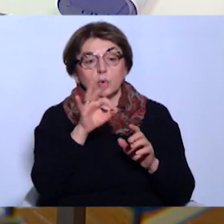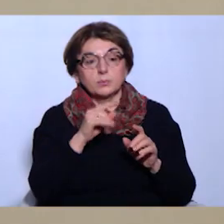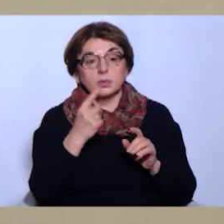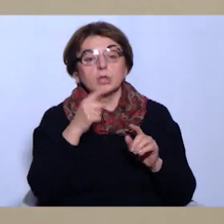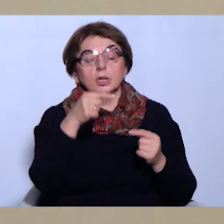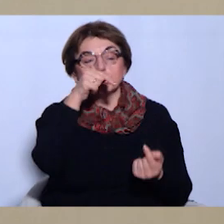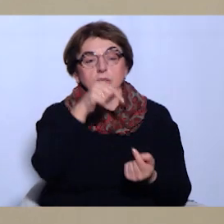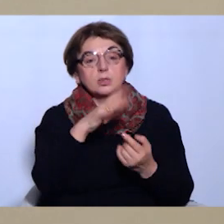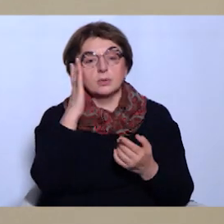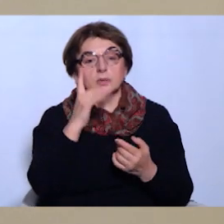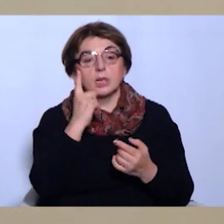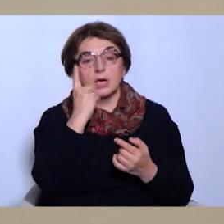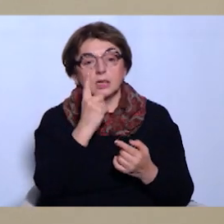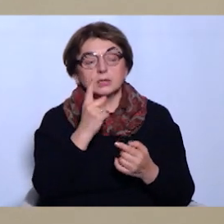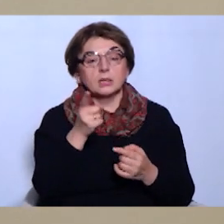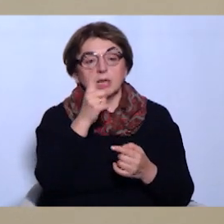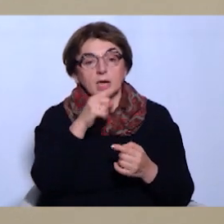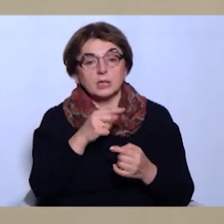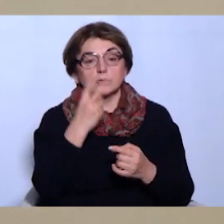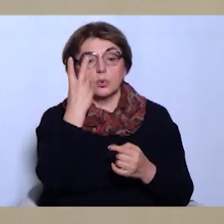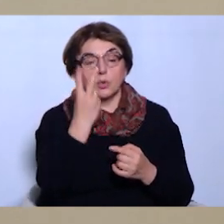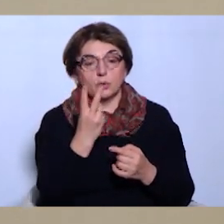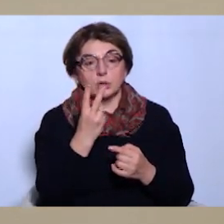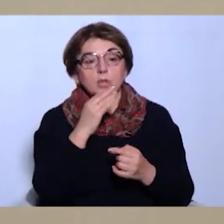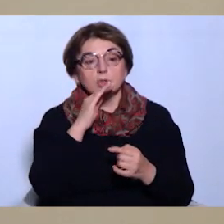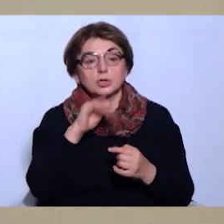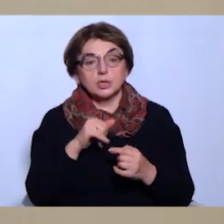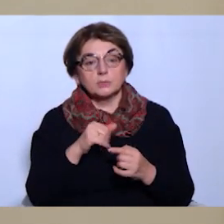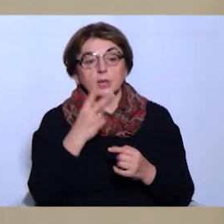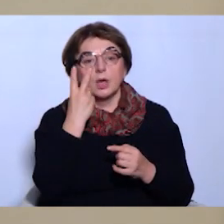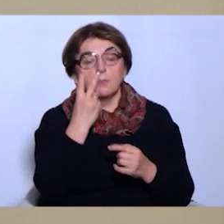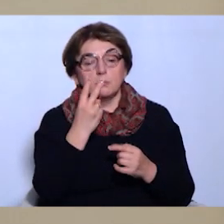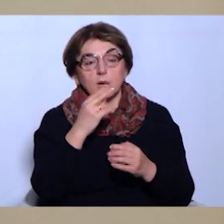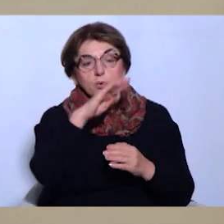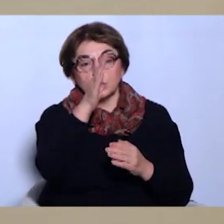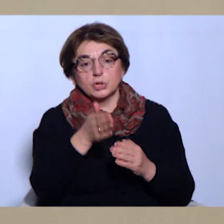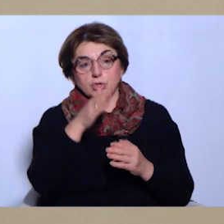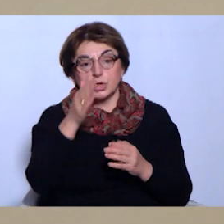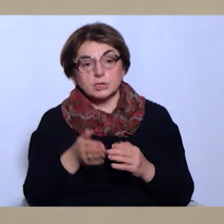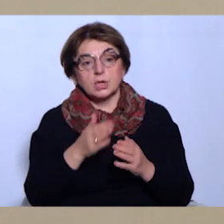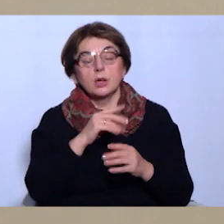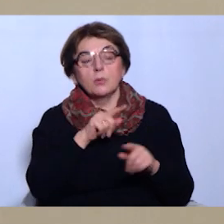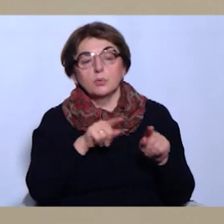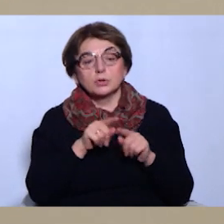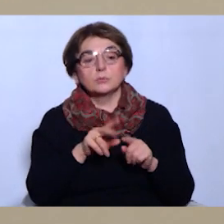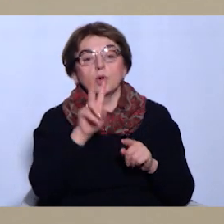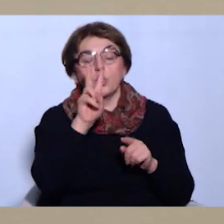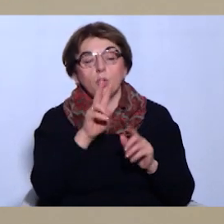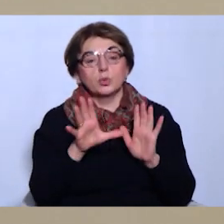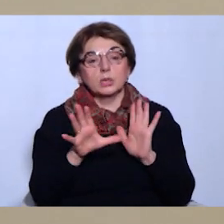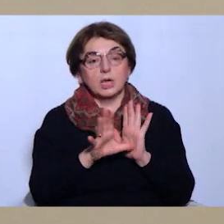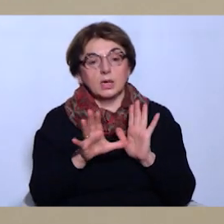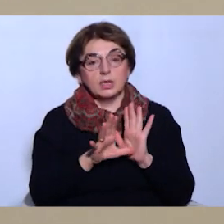შესაბამისად გვექნება 1, S, 2. შემდეგ, მეორე შრეზე მოძრაობს S ორბიტალზე ისევ